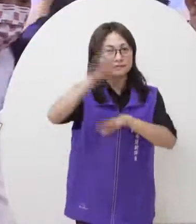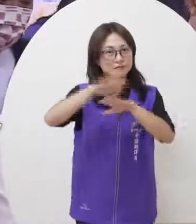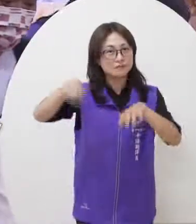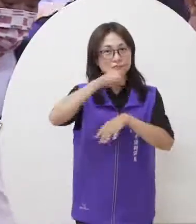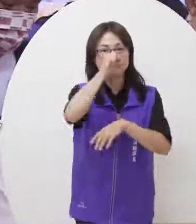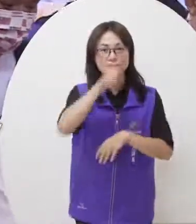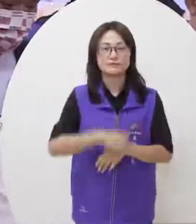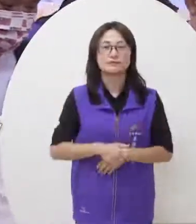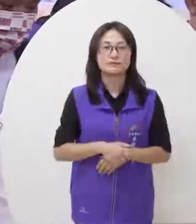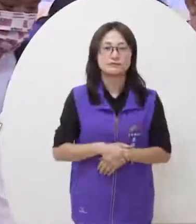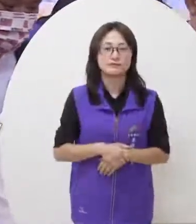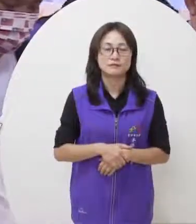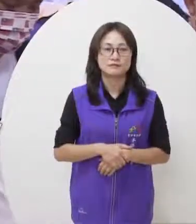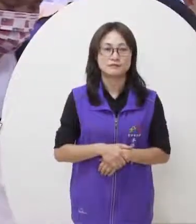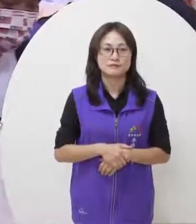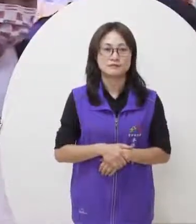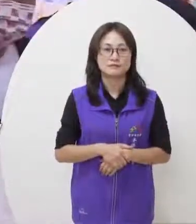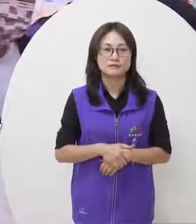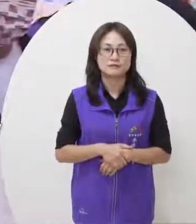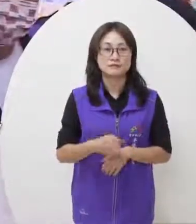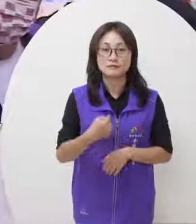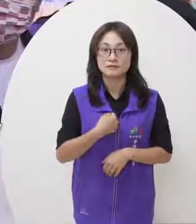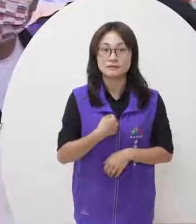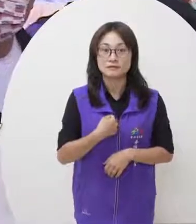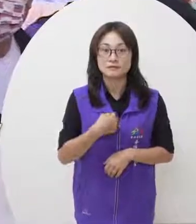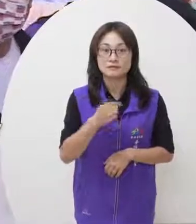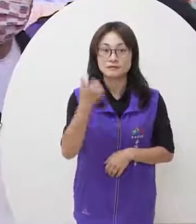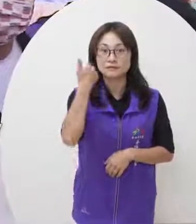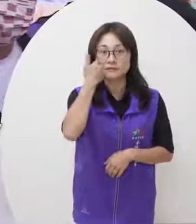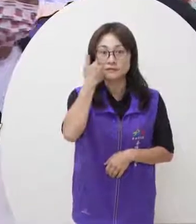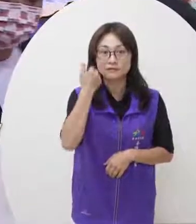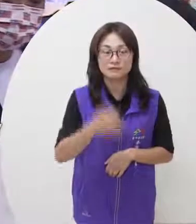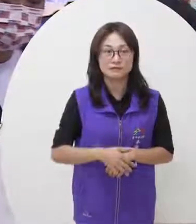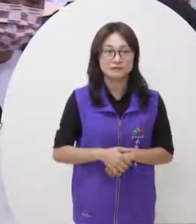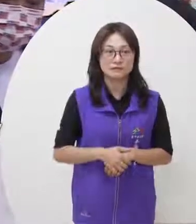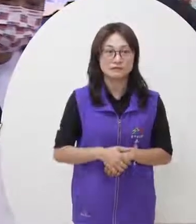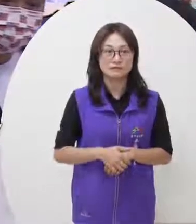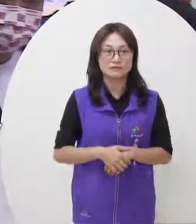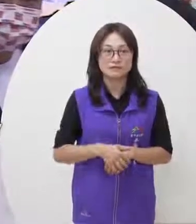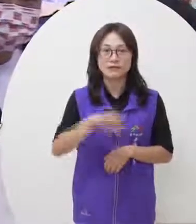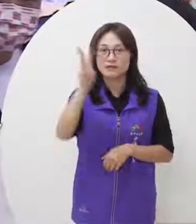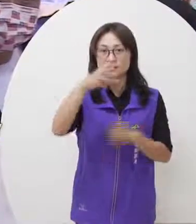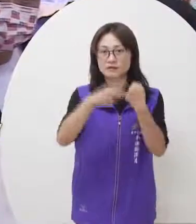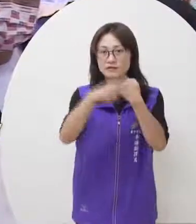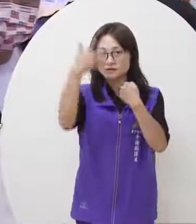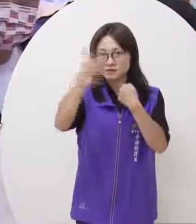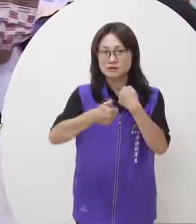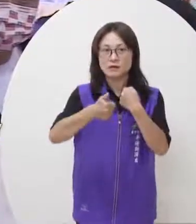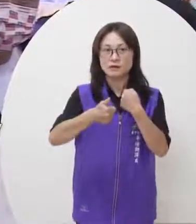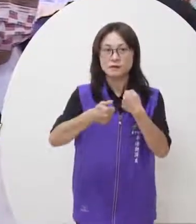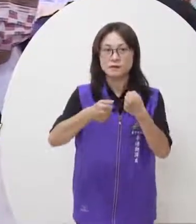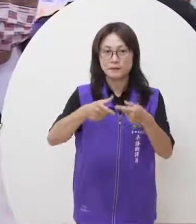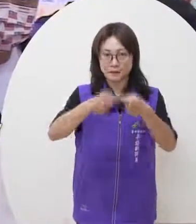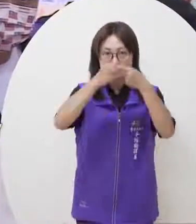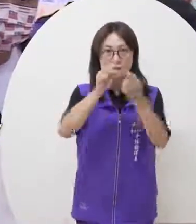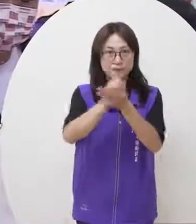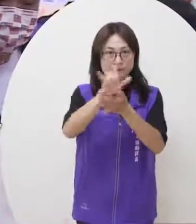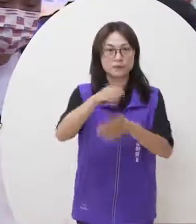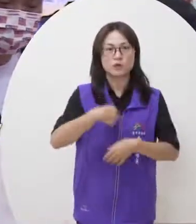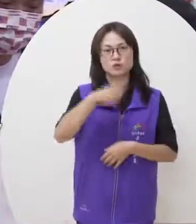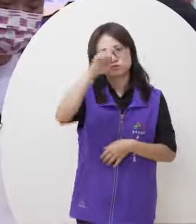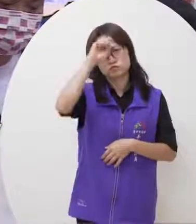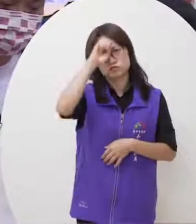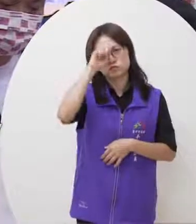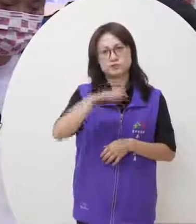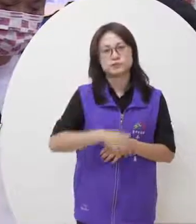好。 廖宁新里长， 我是上次里廖宁新里长第一次报告哦，我是要建议